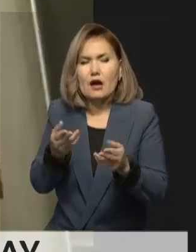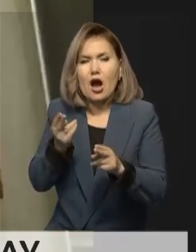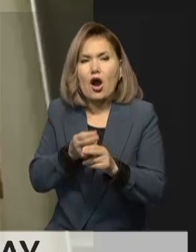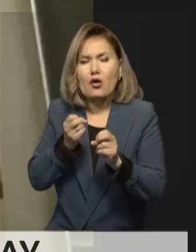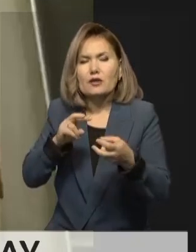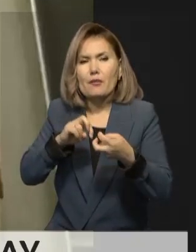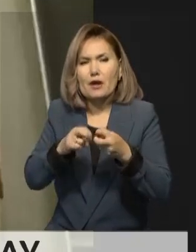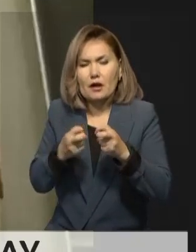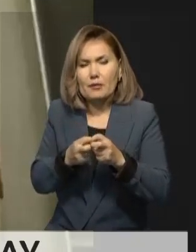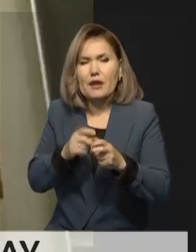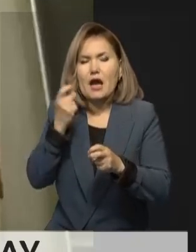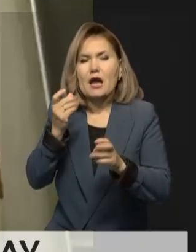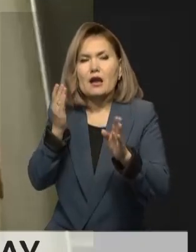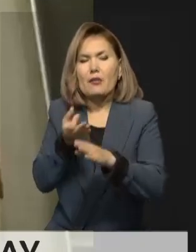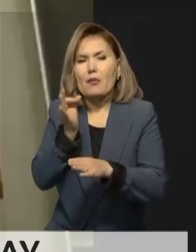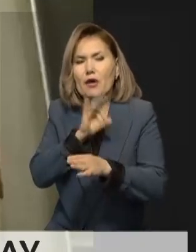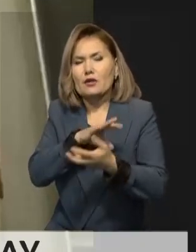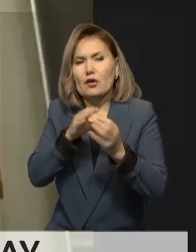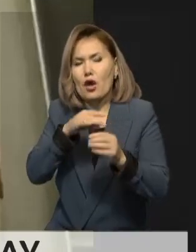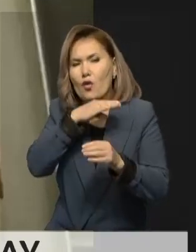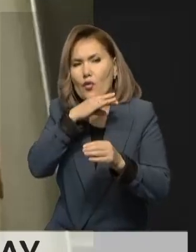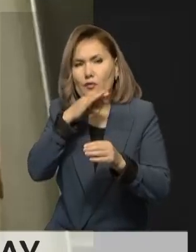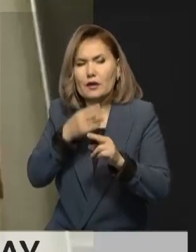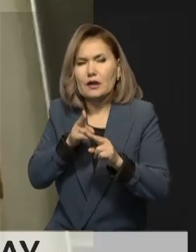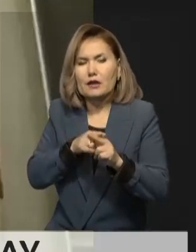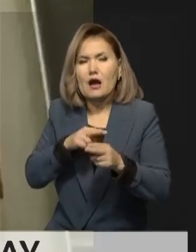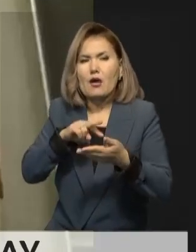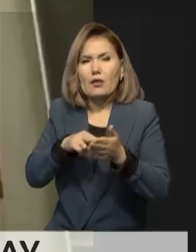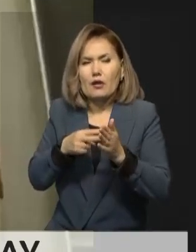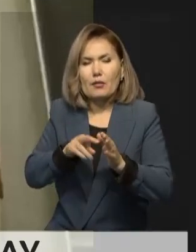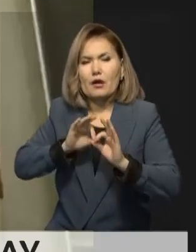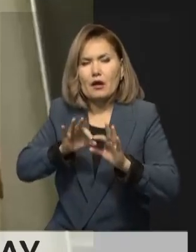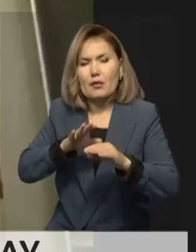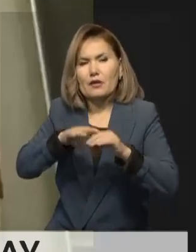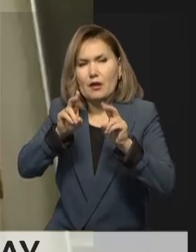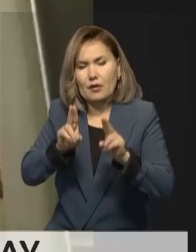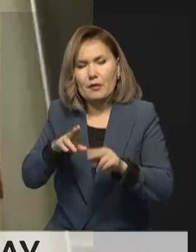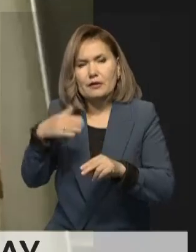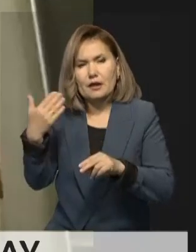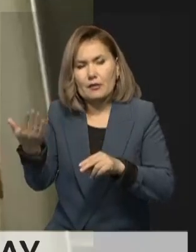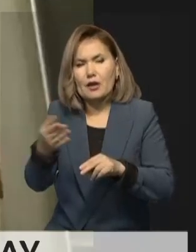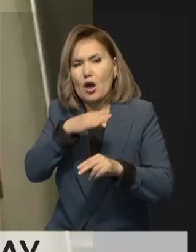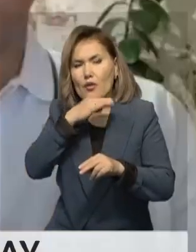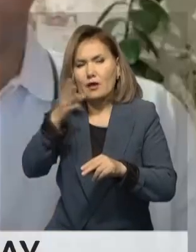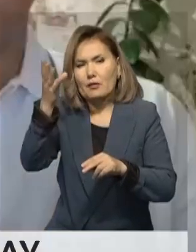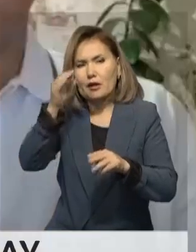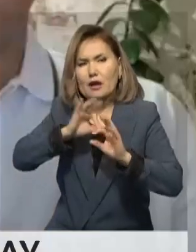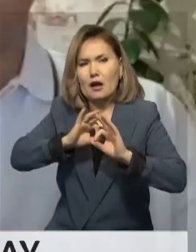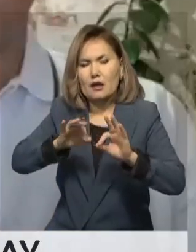қауіпсіздік мәселесі, экономикалық пайдасы жағынан көптеген мынау мамандар тарапынан пікірлер